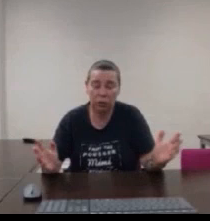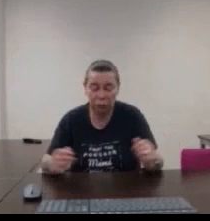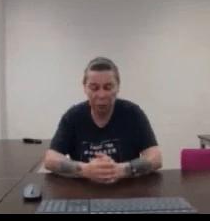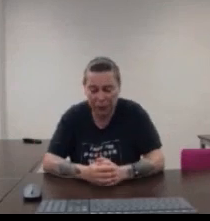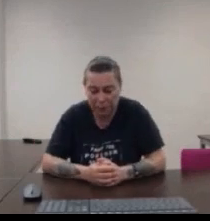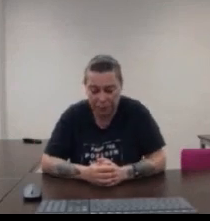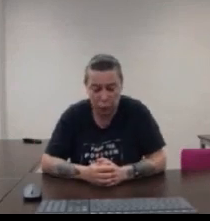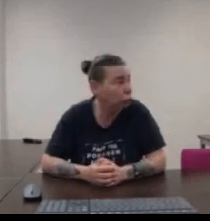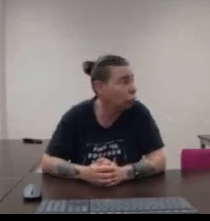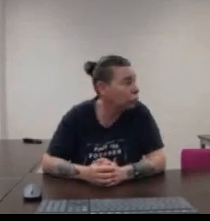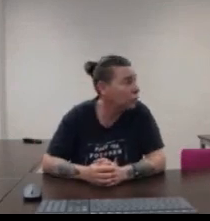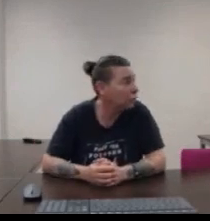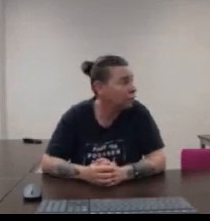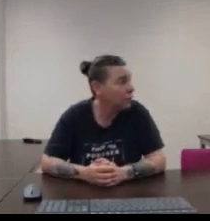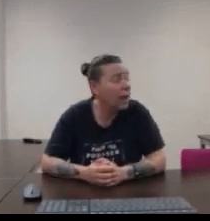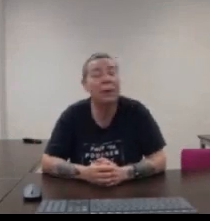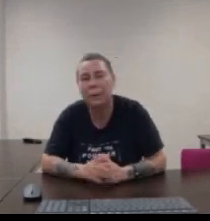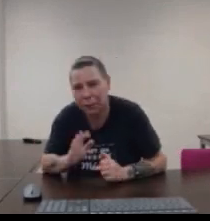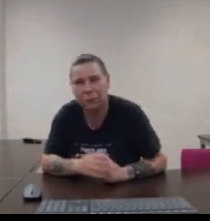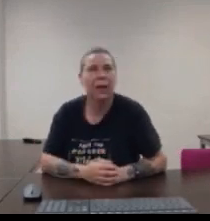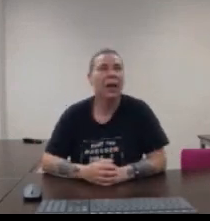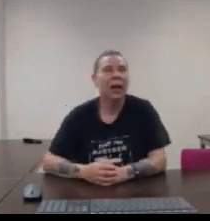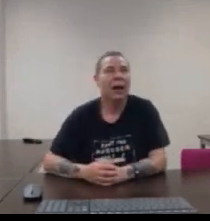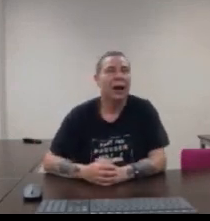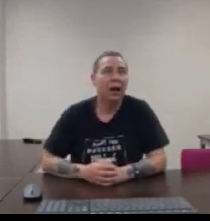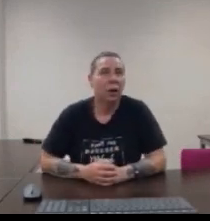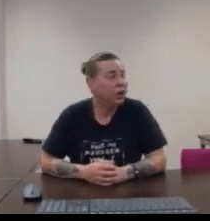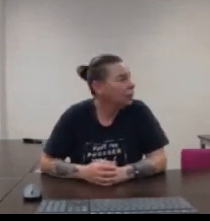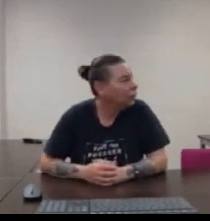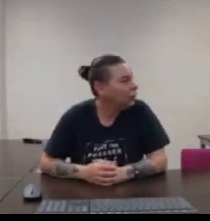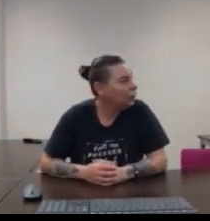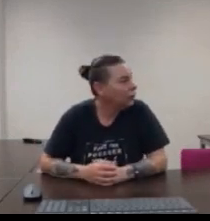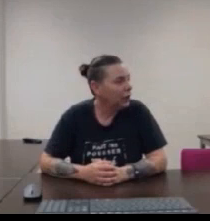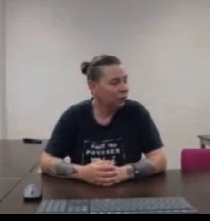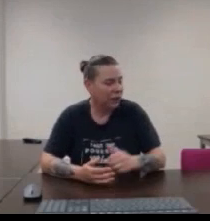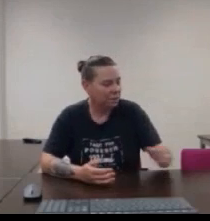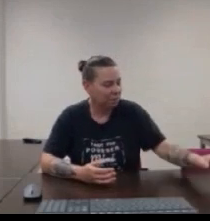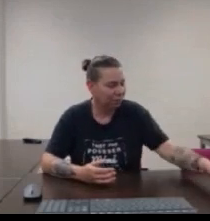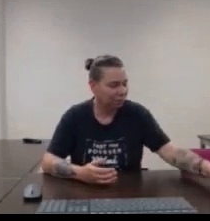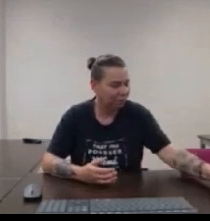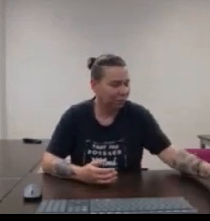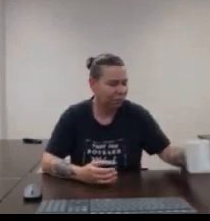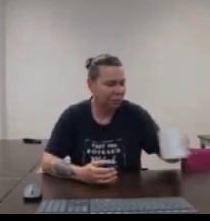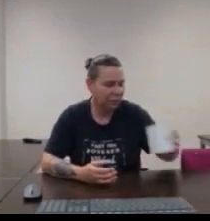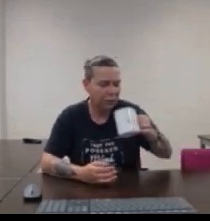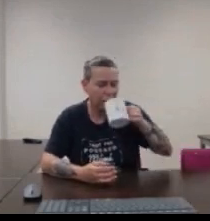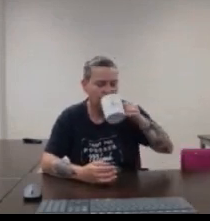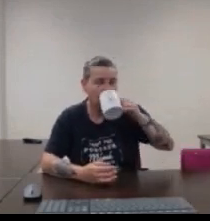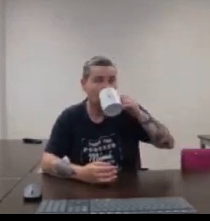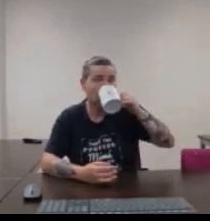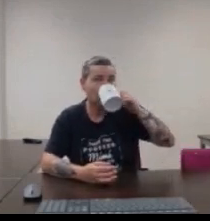Ah ben, je vous en prie, madame. Ou monsieur, je ne sais pas. Madame. Ah, madame, pardon. Ok, à toi, Maud, sur les conseils. On passe à la